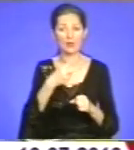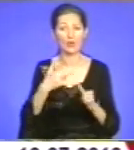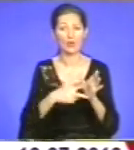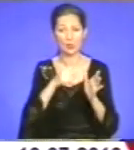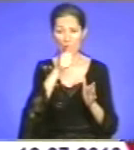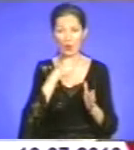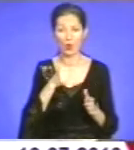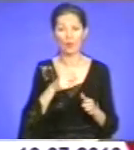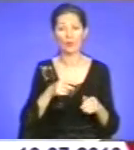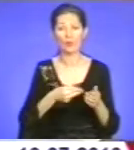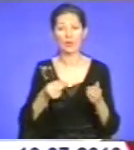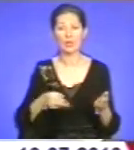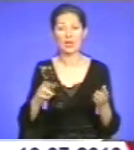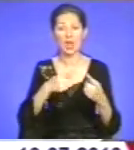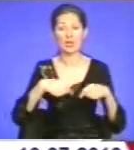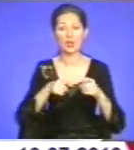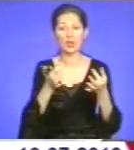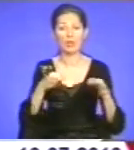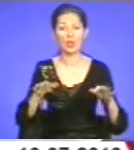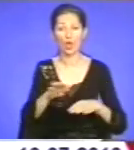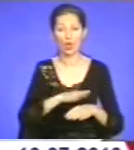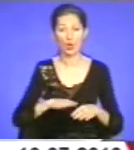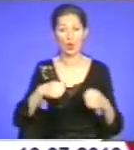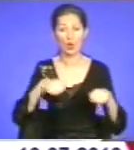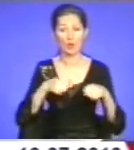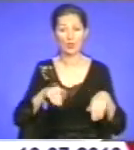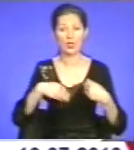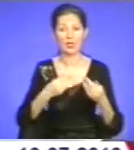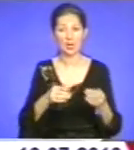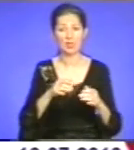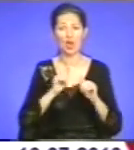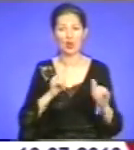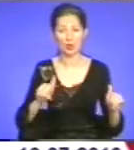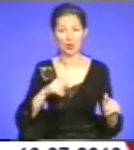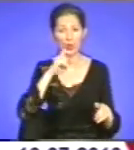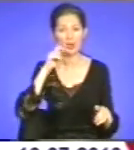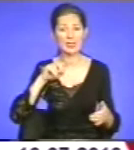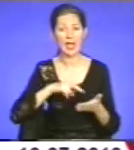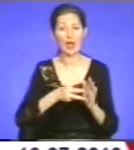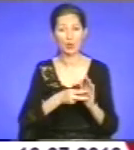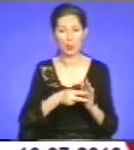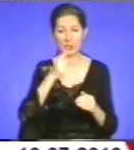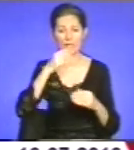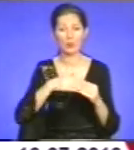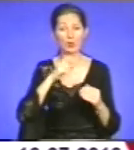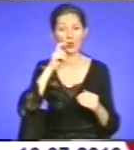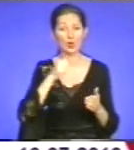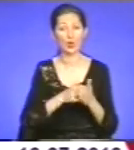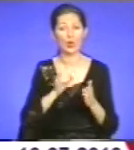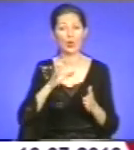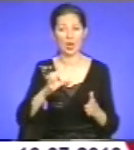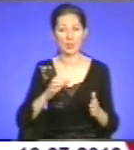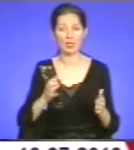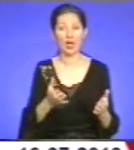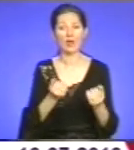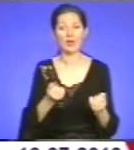розвиток вітчизняній економіці і наблизить Україну до ЄС. Про переваги для нашої держави у разі ухвалення угоди